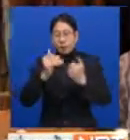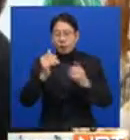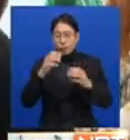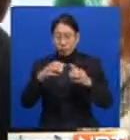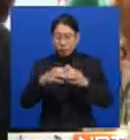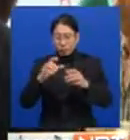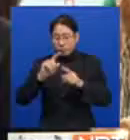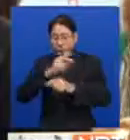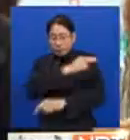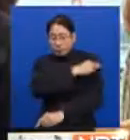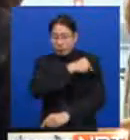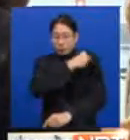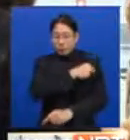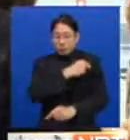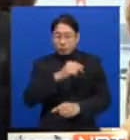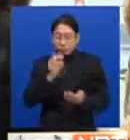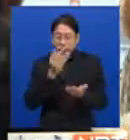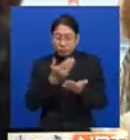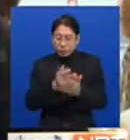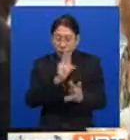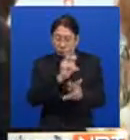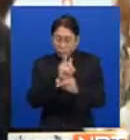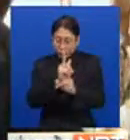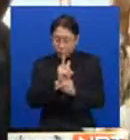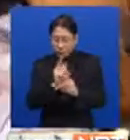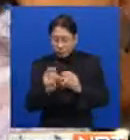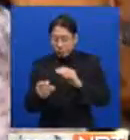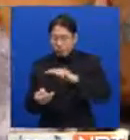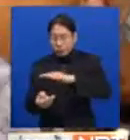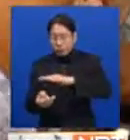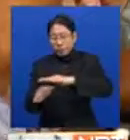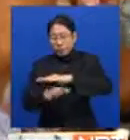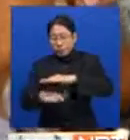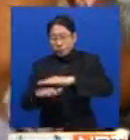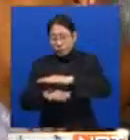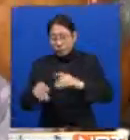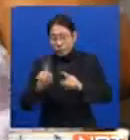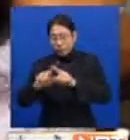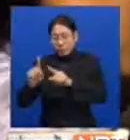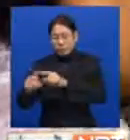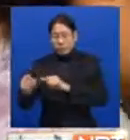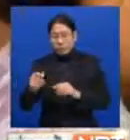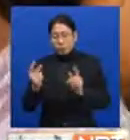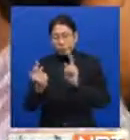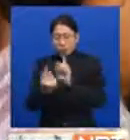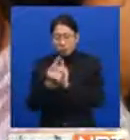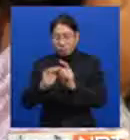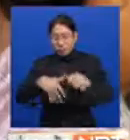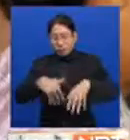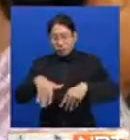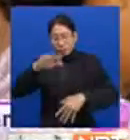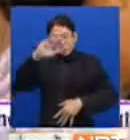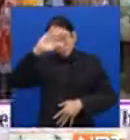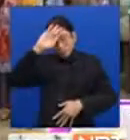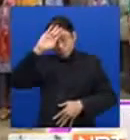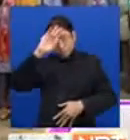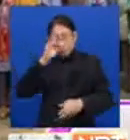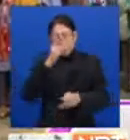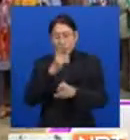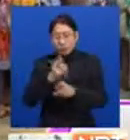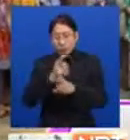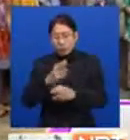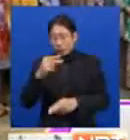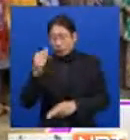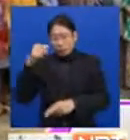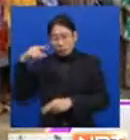สาธารณสุขค่ะเข้าไปจัดเก็บเป็นฐานข้อมูลสุขภาพและหากพบว่ามีประชาชนเจ็บป่วยจะได้รับการรักษาอย่างทัน